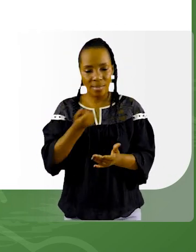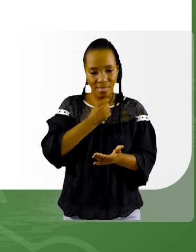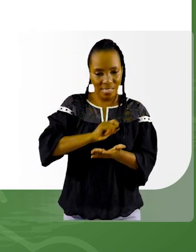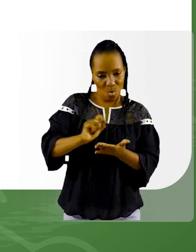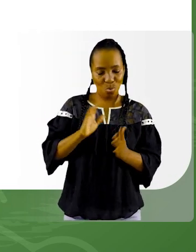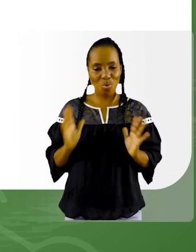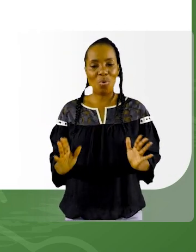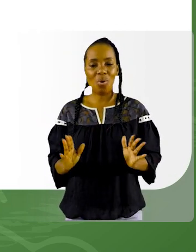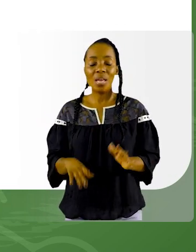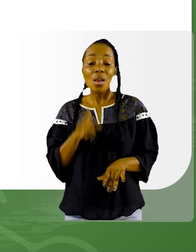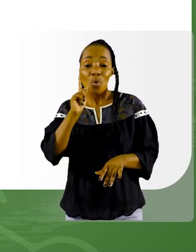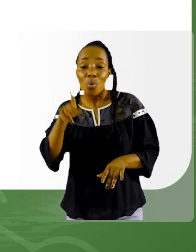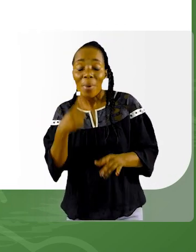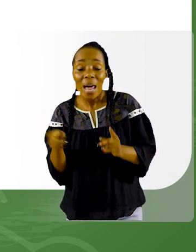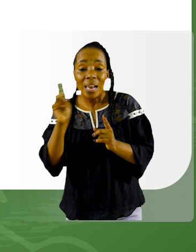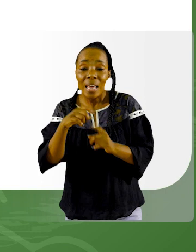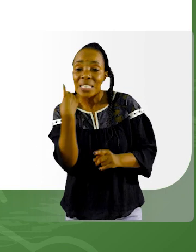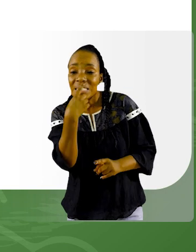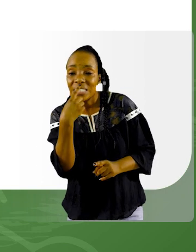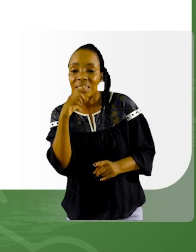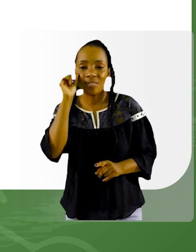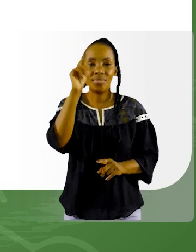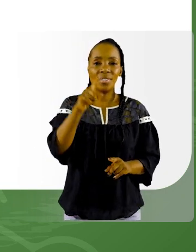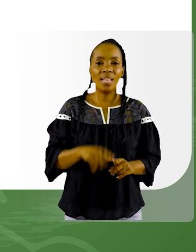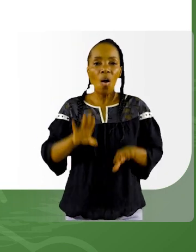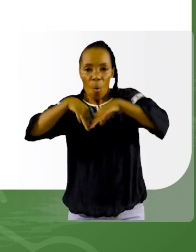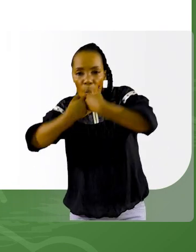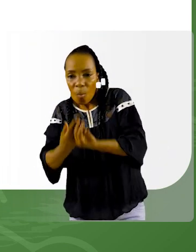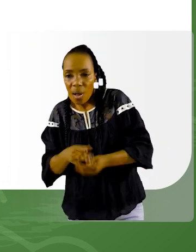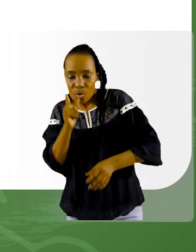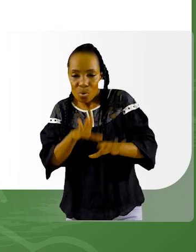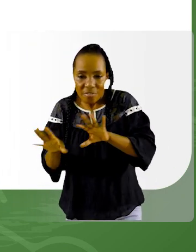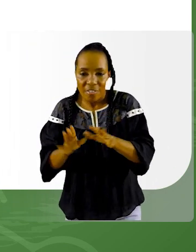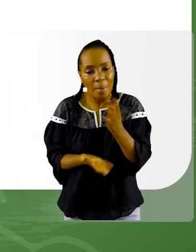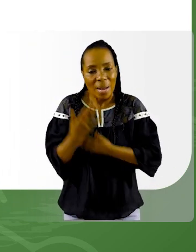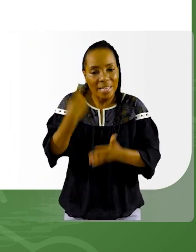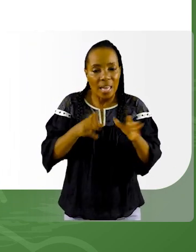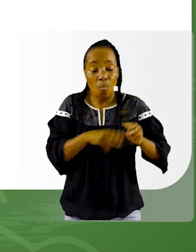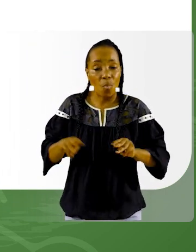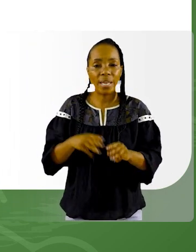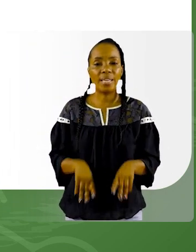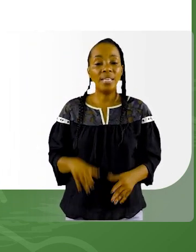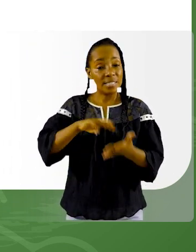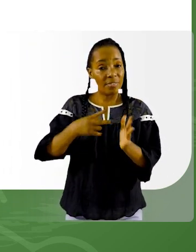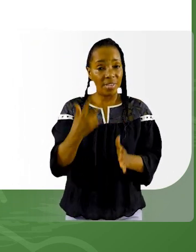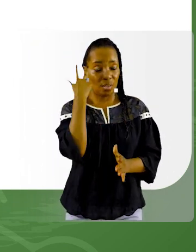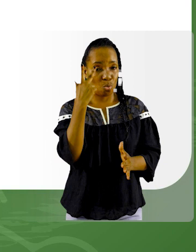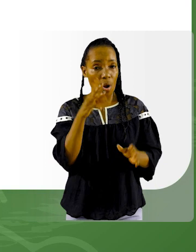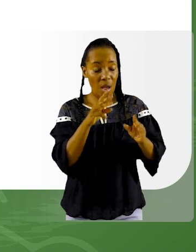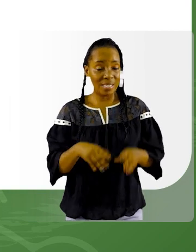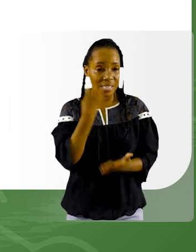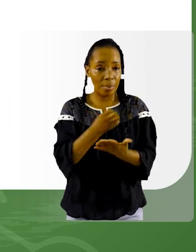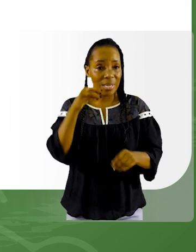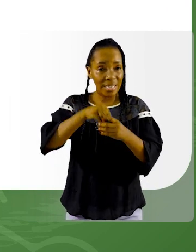s'adresse-t-il et par quel moyen il s'adresse à son interlocuteur. Donc, 3 éléments interviennent. Vous avez l'auteur,